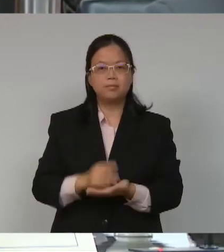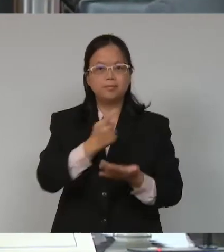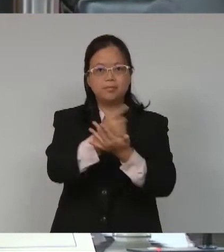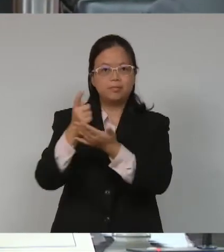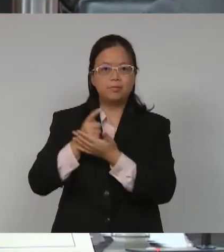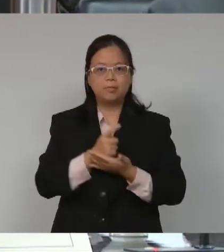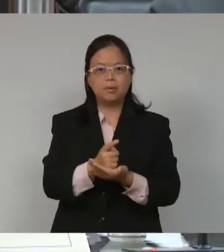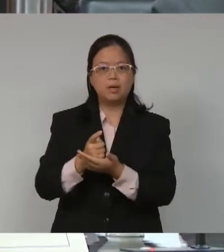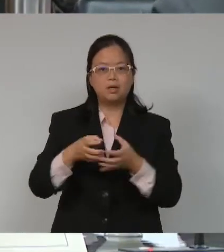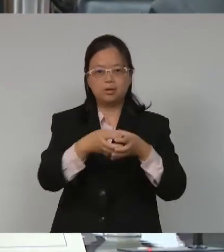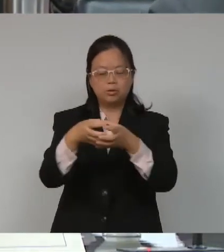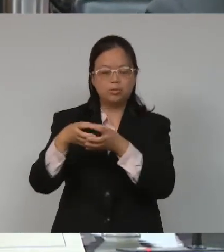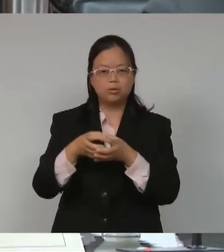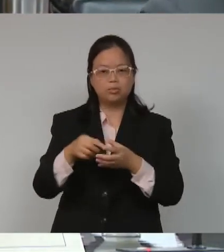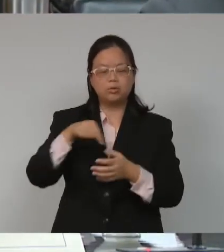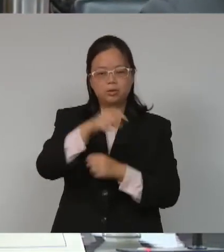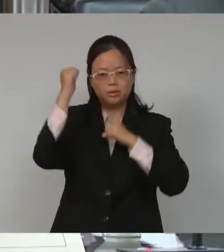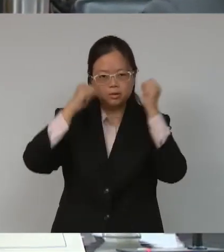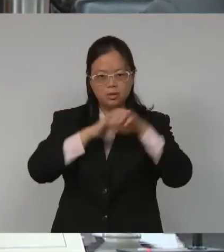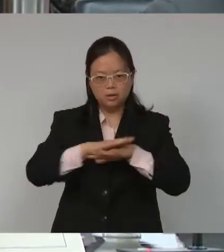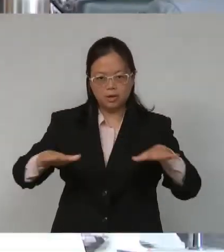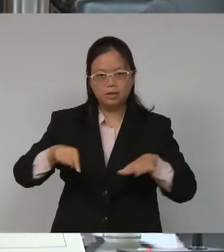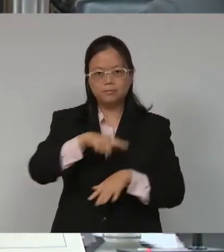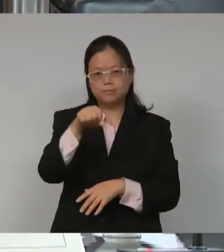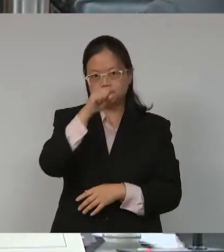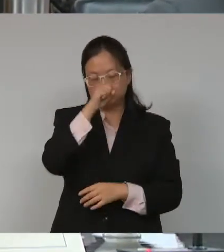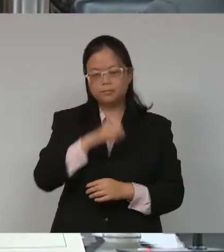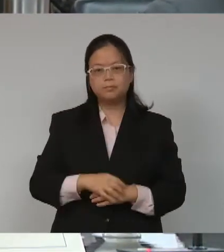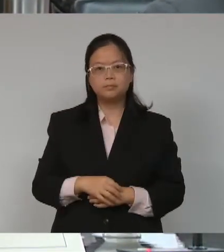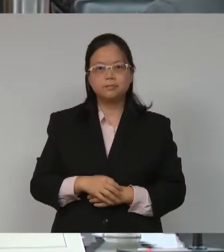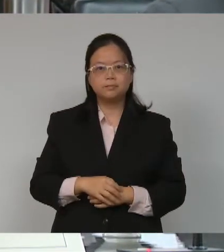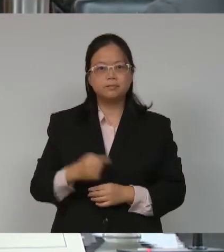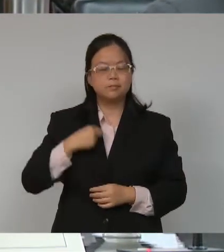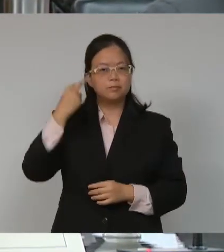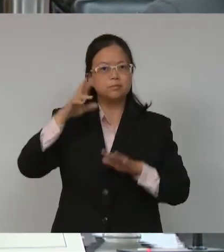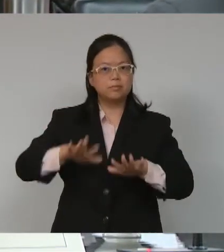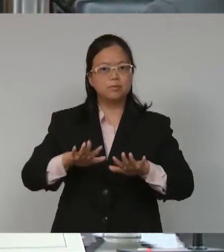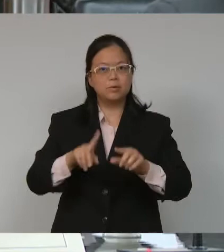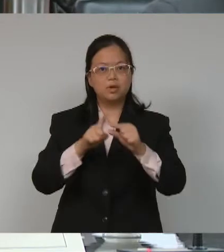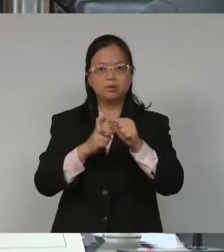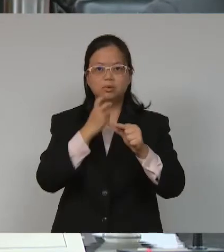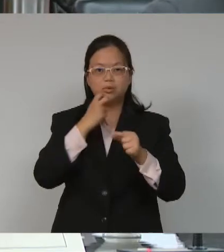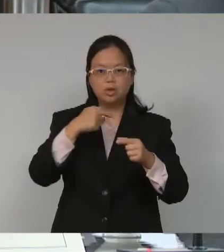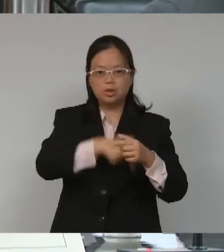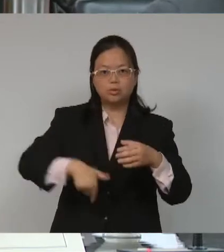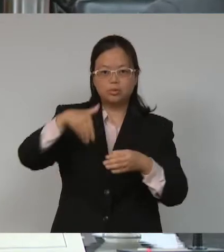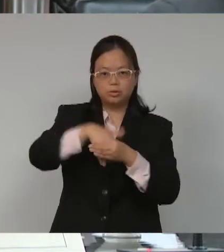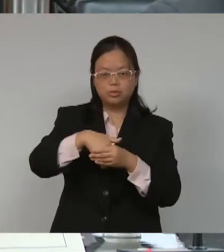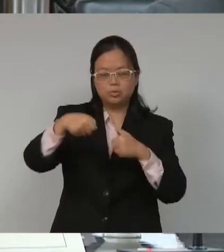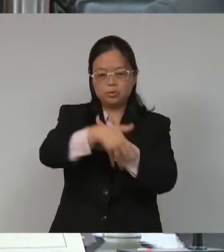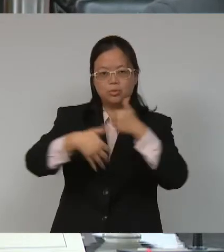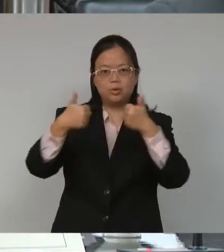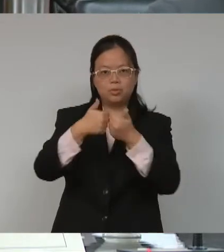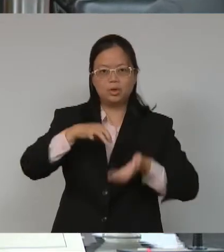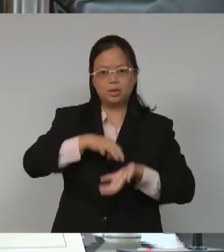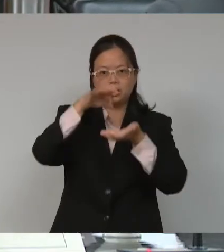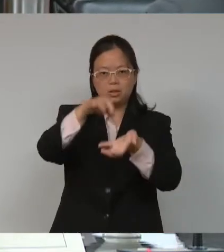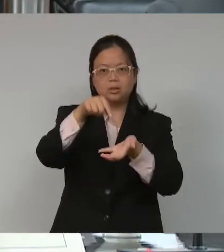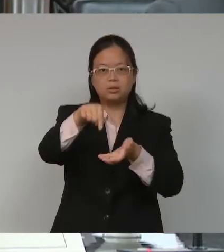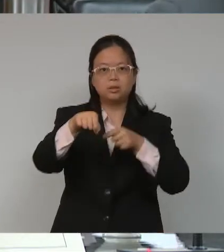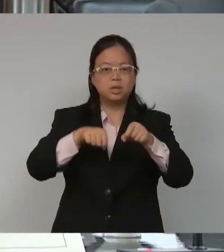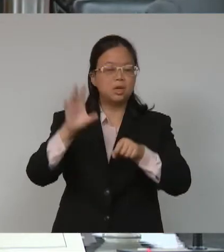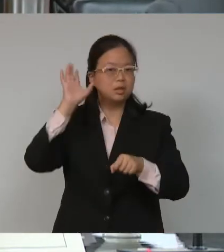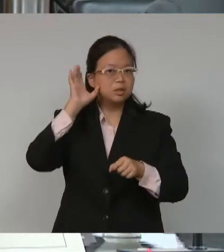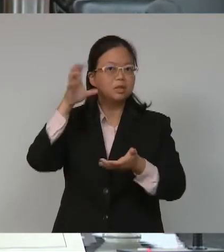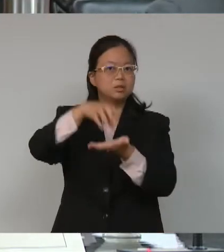人的团队啊，大家早安，大家好。我觉得今天中选会提出来这个议题呢，今天这个听证会